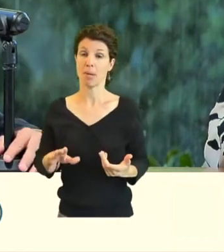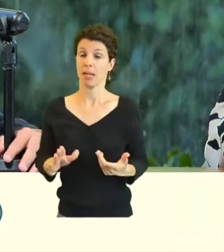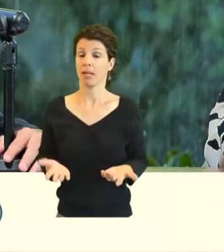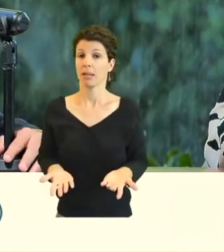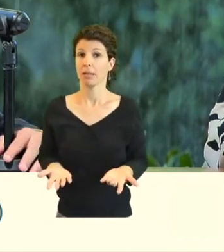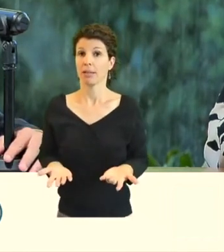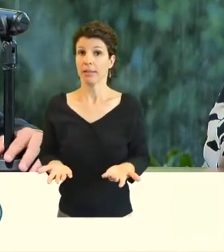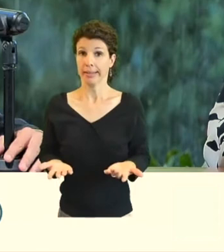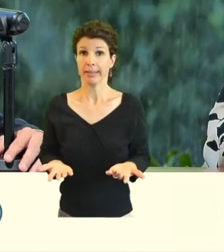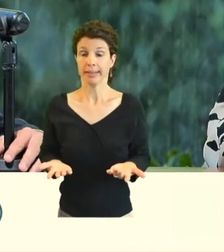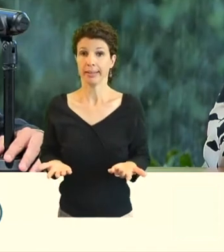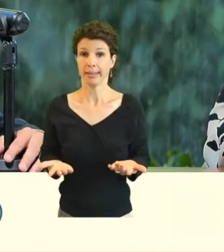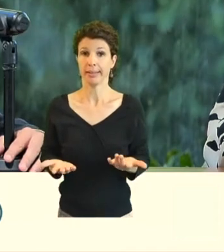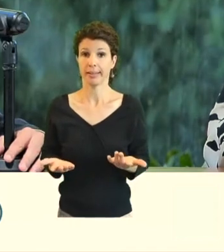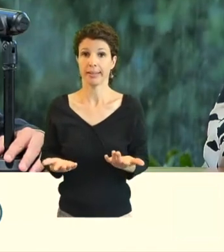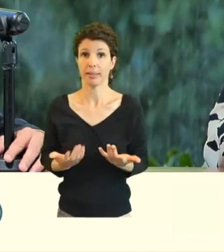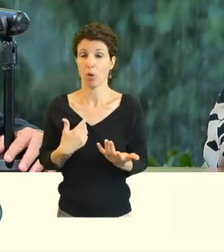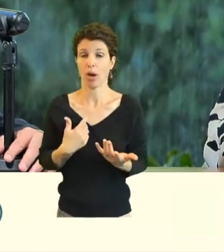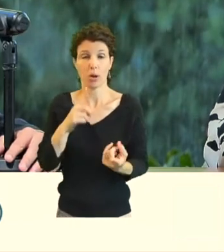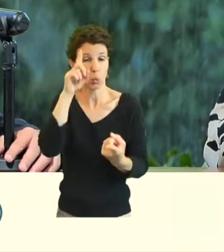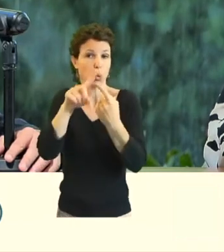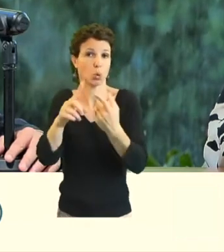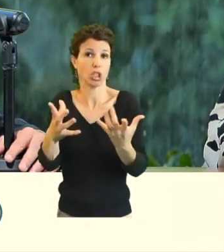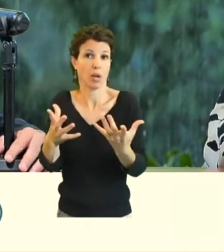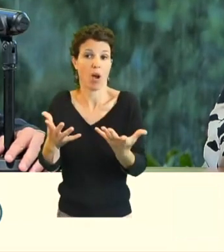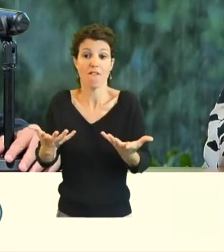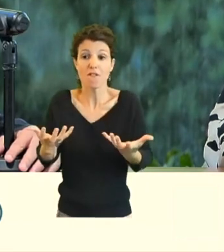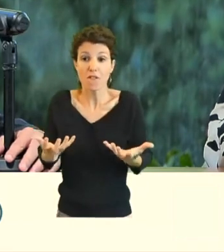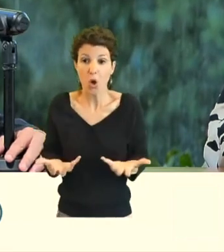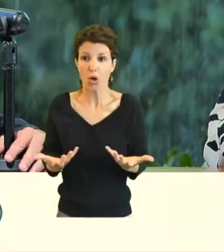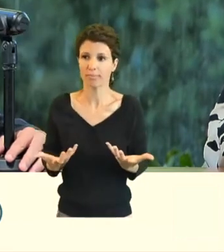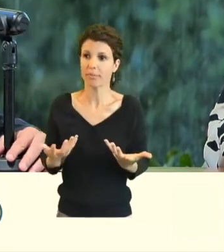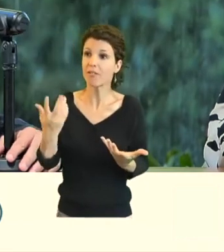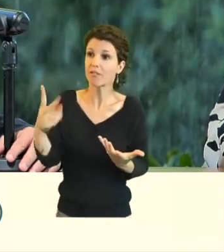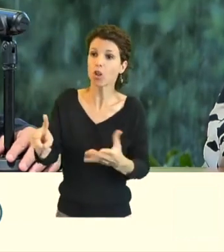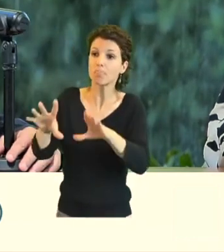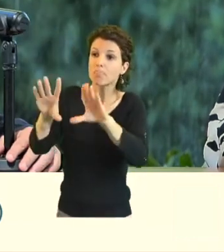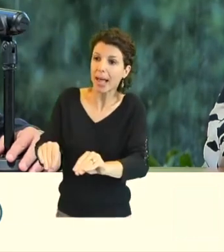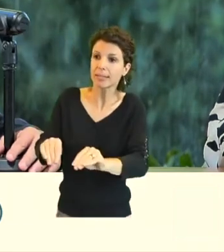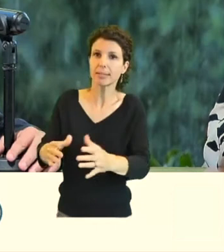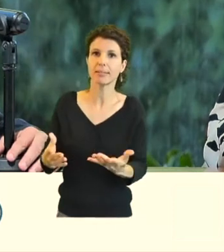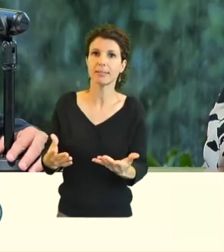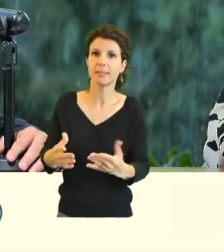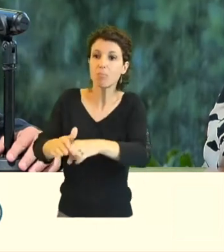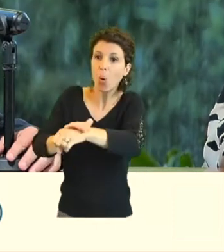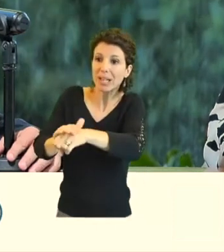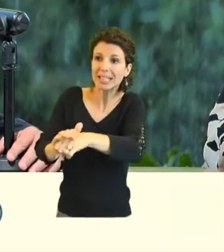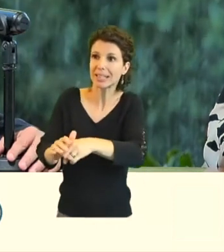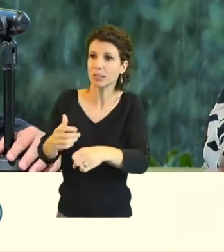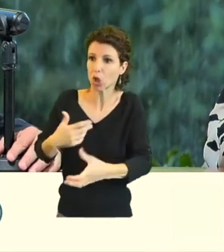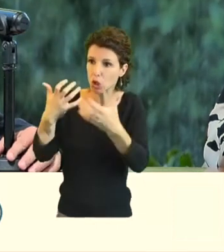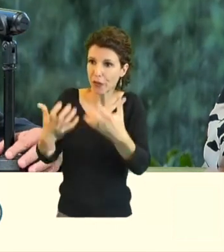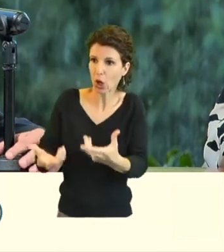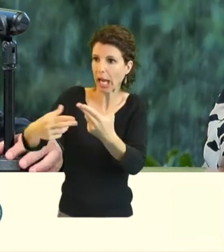que j'aimerais avoir une position politique sur la question. C'est ça le sujet. Ça fait un an, je me suis